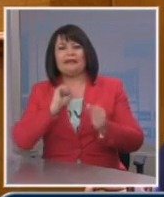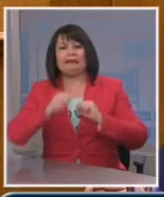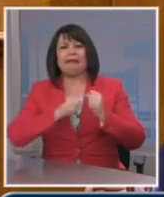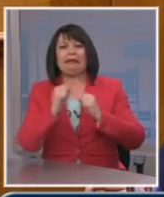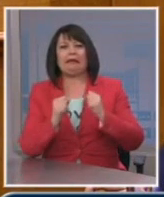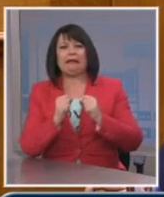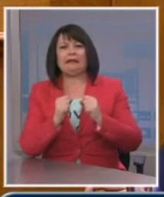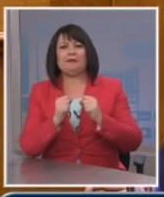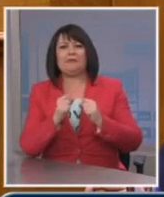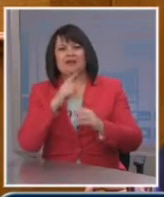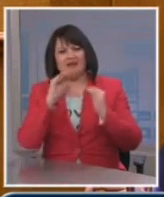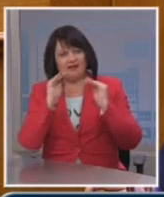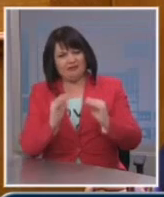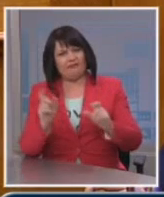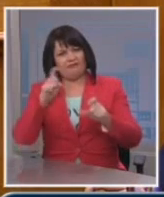«Ομένουμε Ευρώπη»,